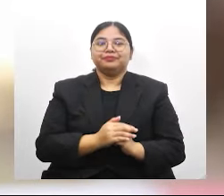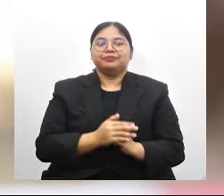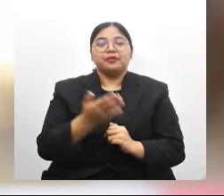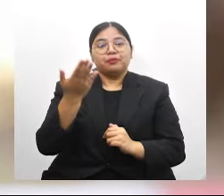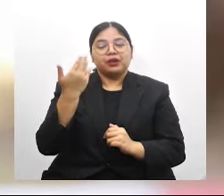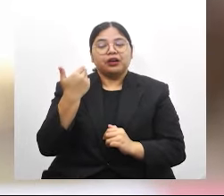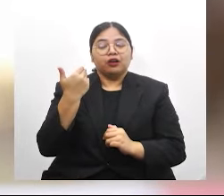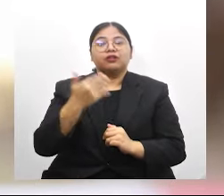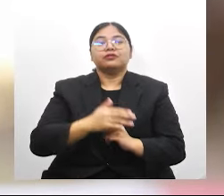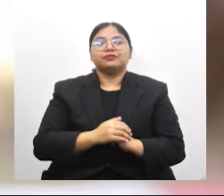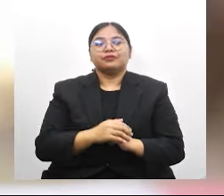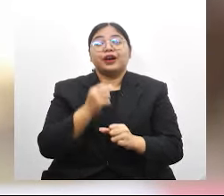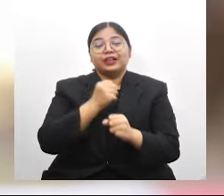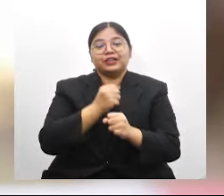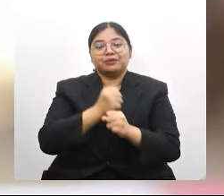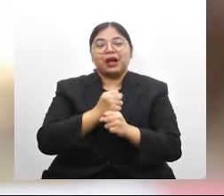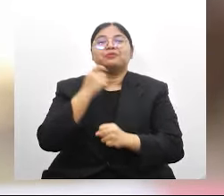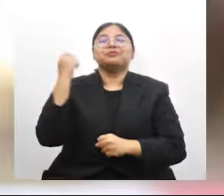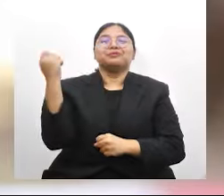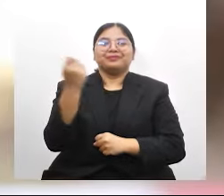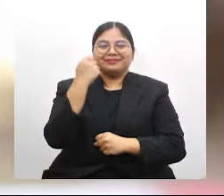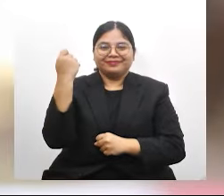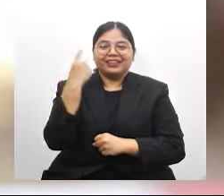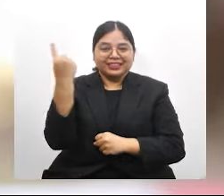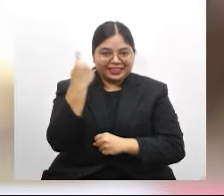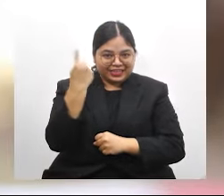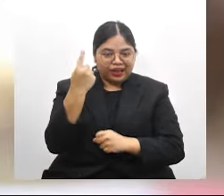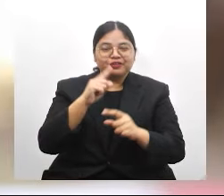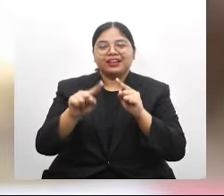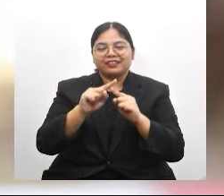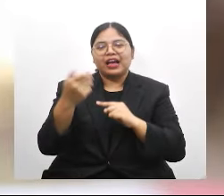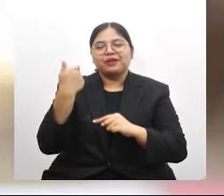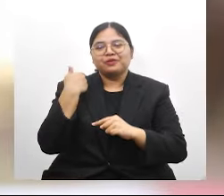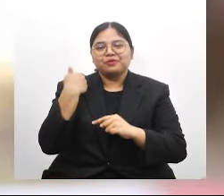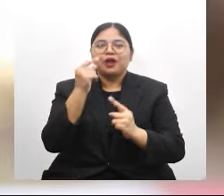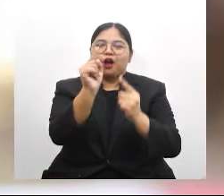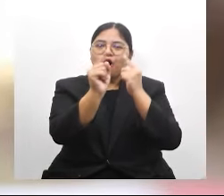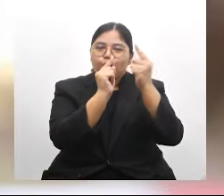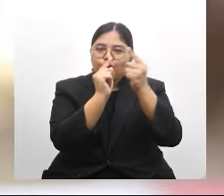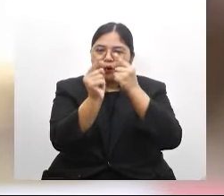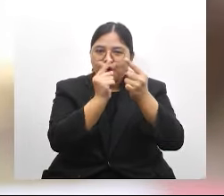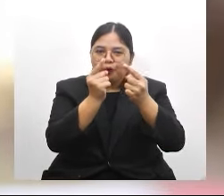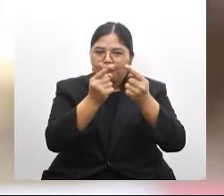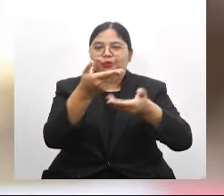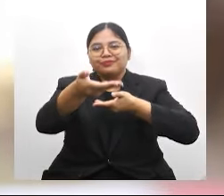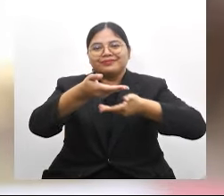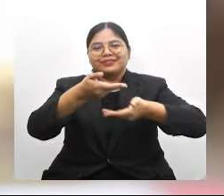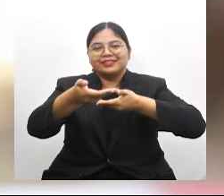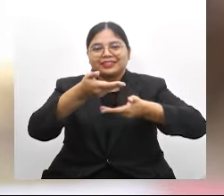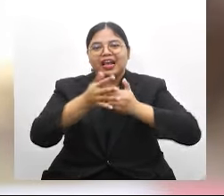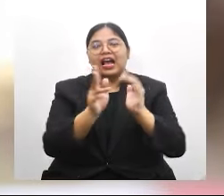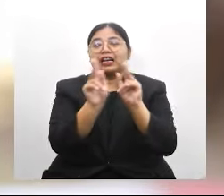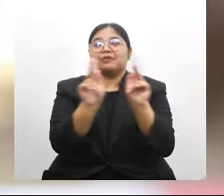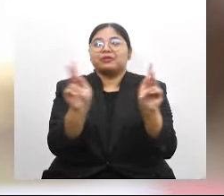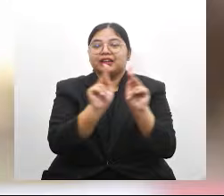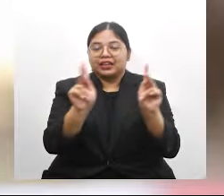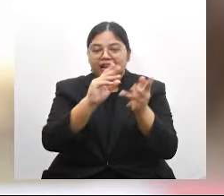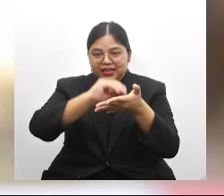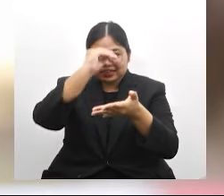อาชีพเป็นมัคคุเทศมาก่อนนะคะก็ได้มีการพูดคุยกับทางคณะกรรมการสถานศึกษานะคะกับผู้